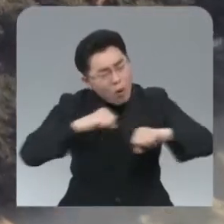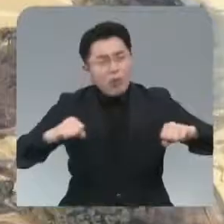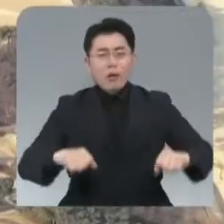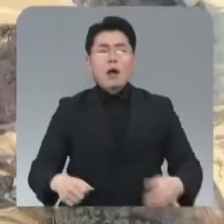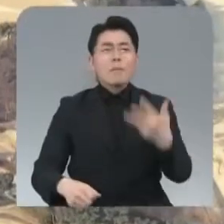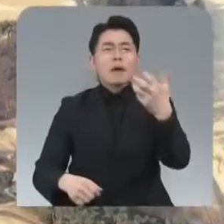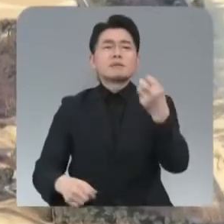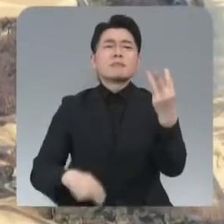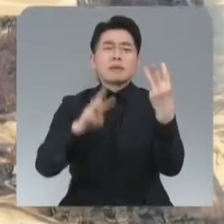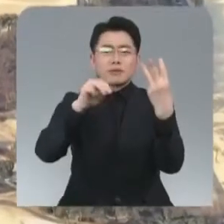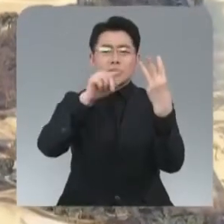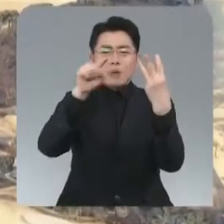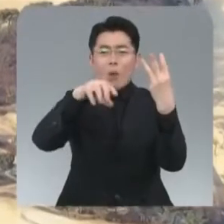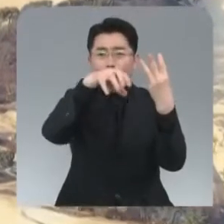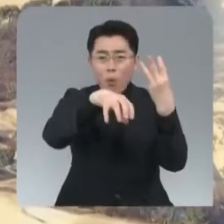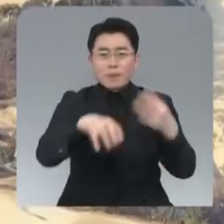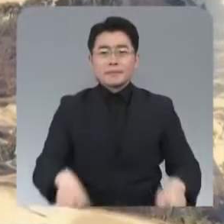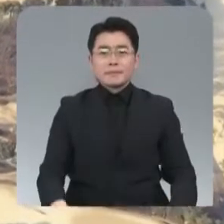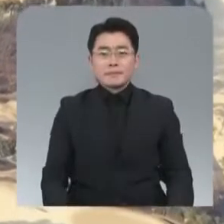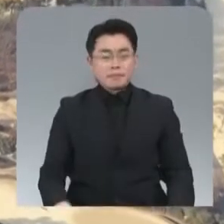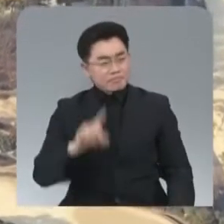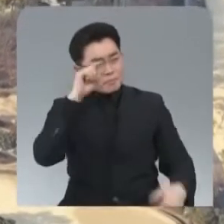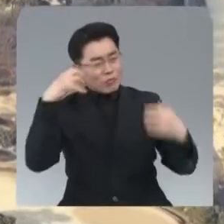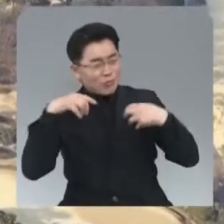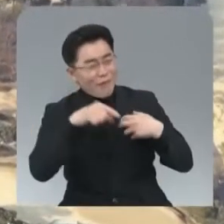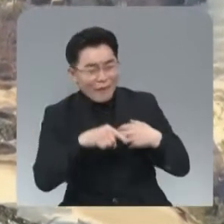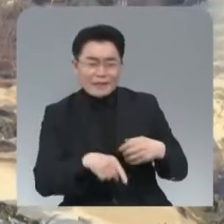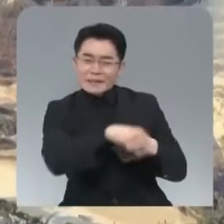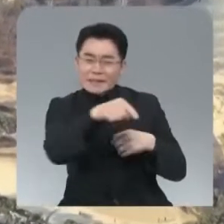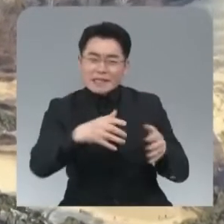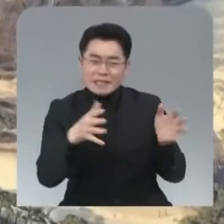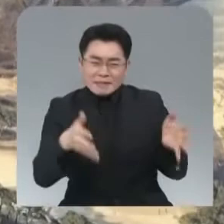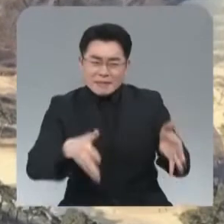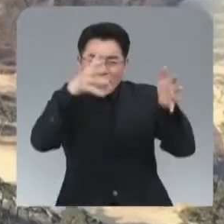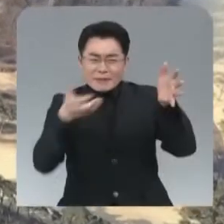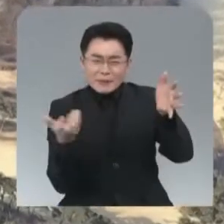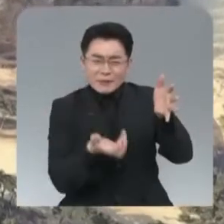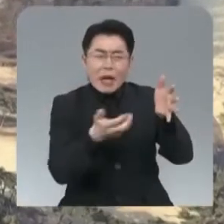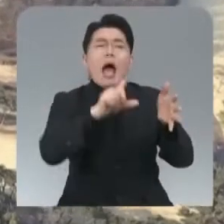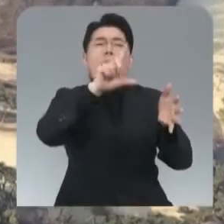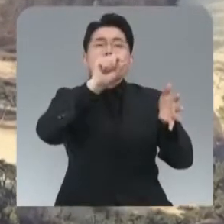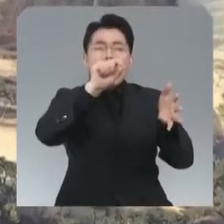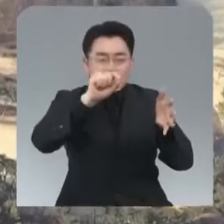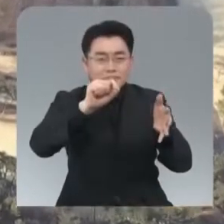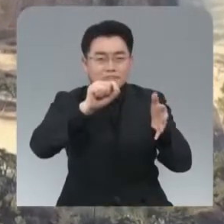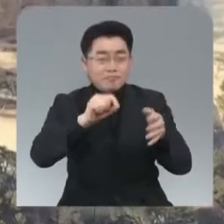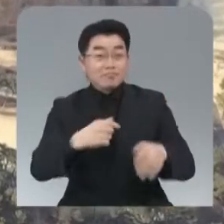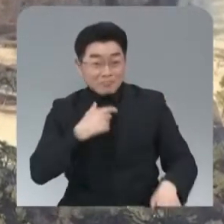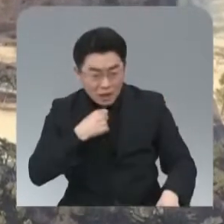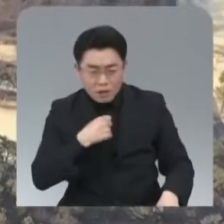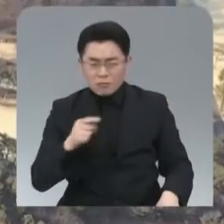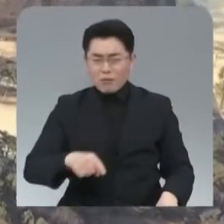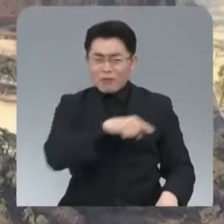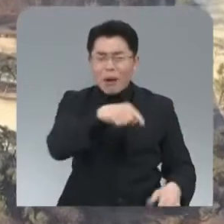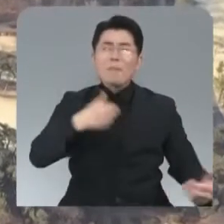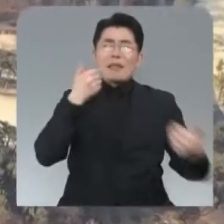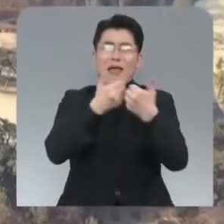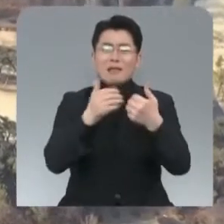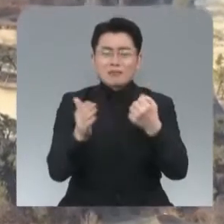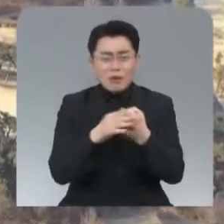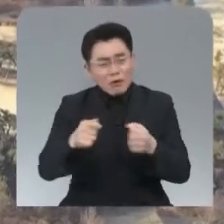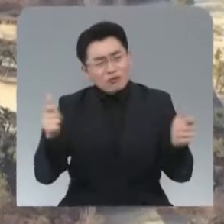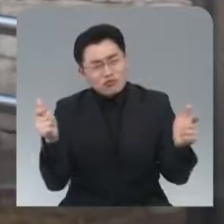후보입니다. 그래서 현 정부도 이곳에 주택 만 호를 짓겠다 했지만 주민들 반발에 규모를 3천 호 이상